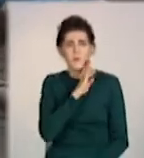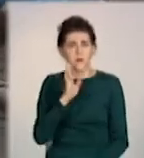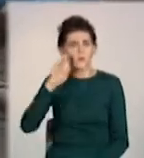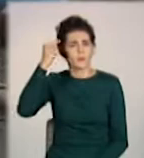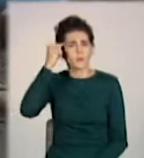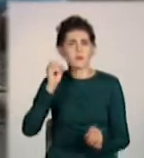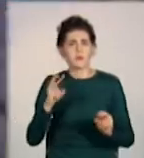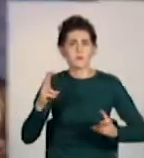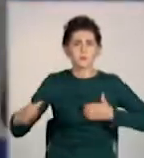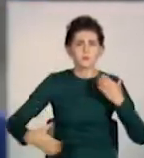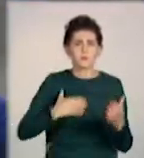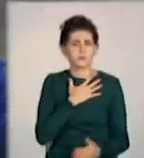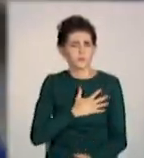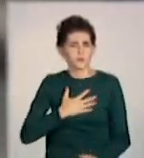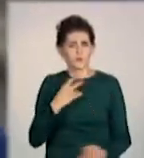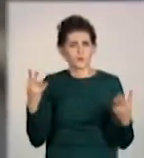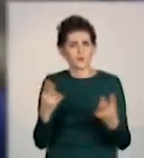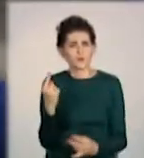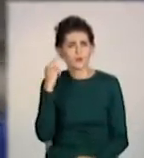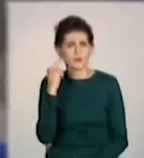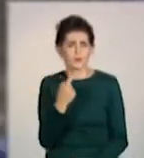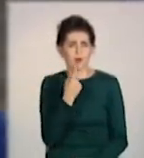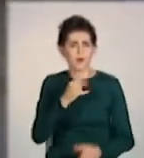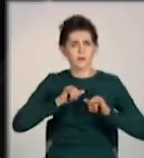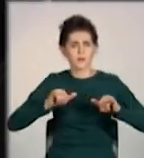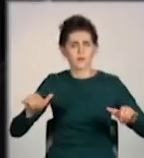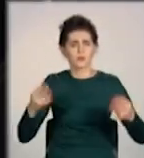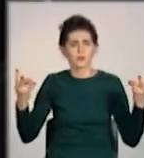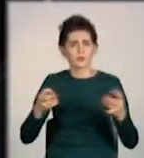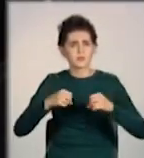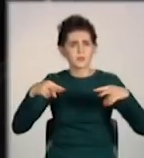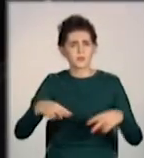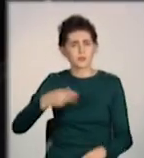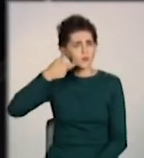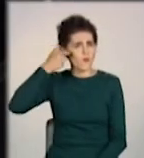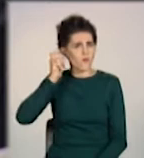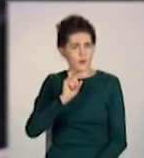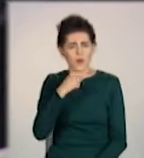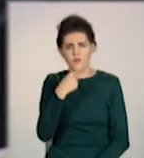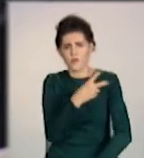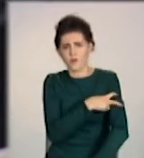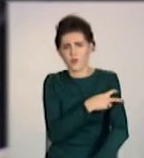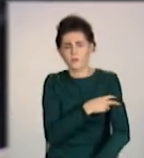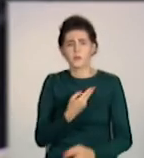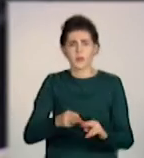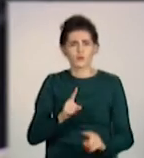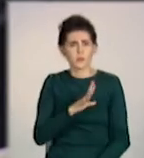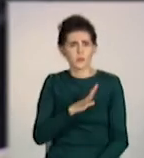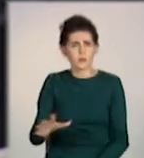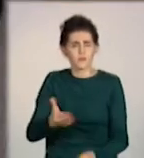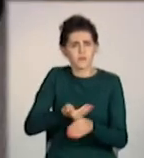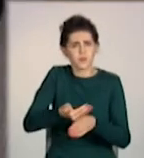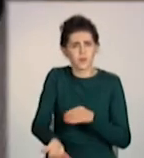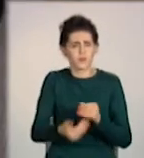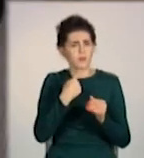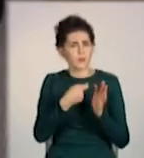аби син чув і розмовляв. Починати треба зі слухових апаратів, кажуть лікарі. Головне – не зволікати.